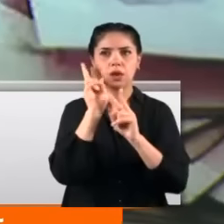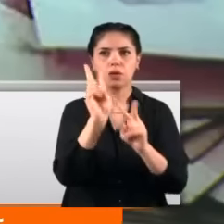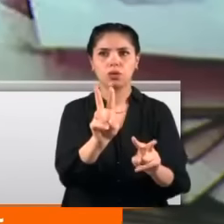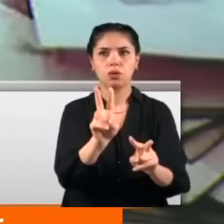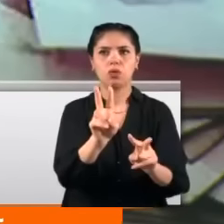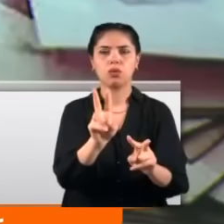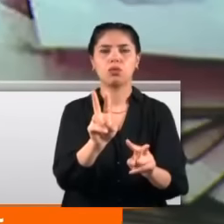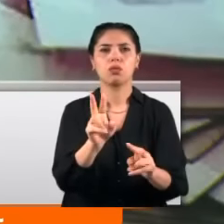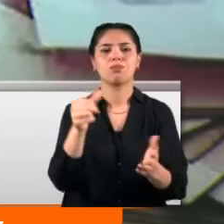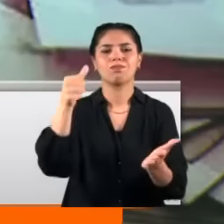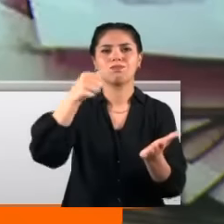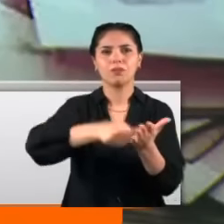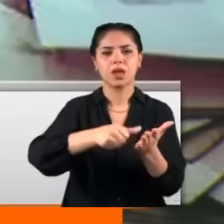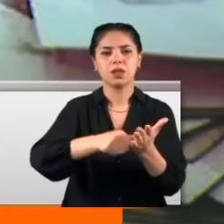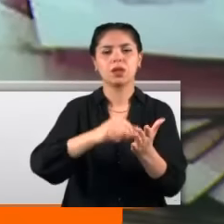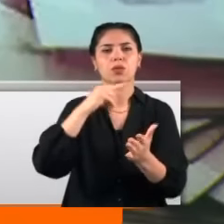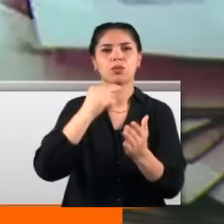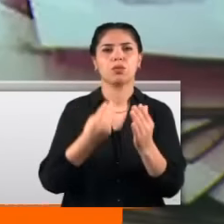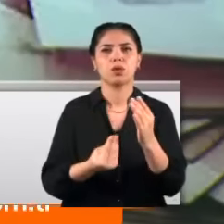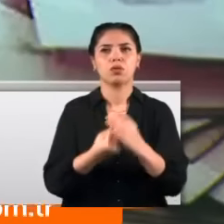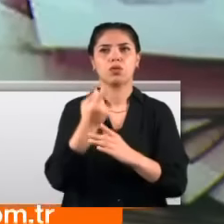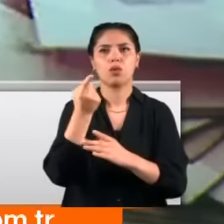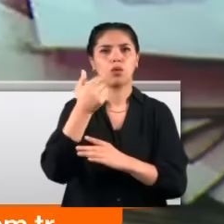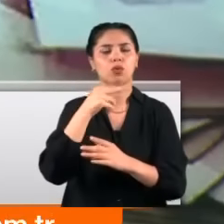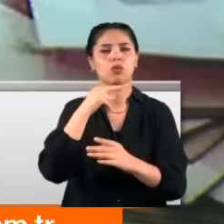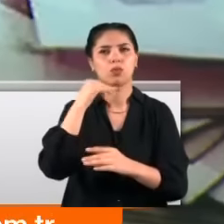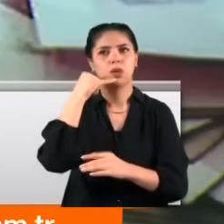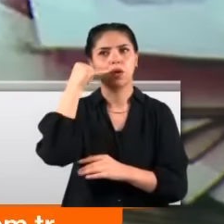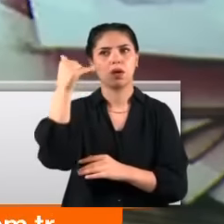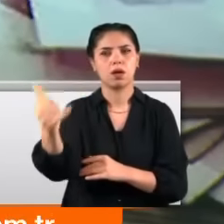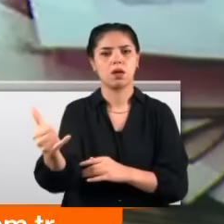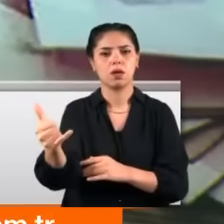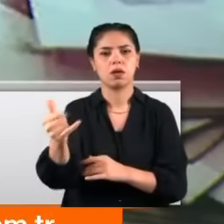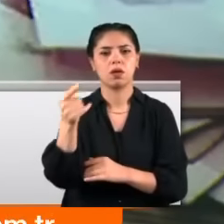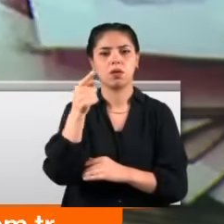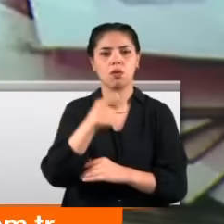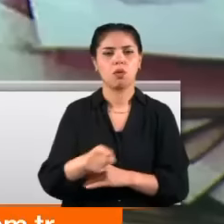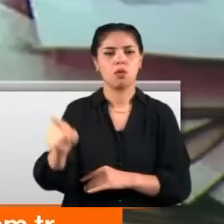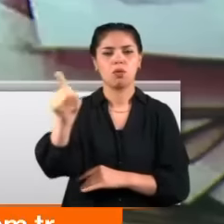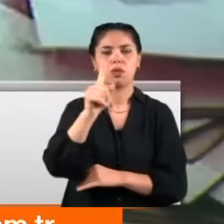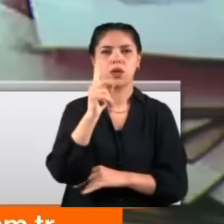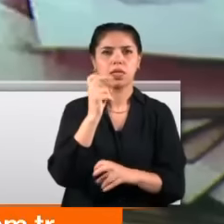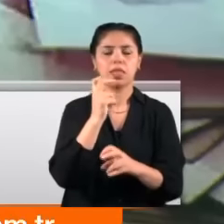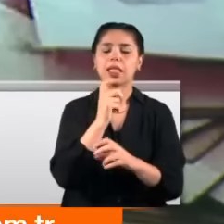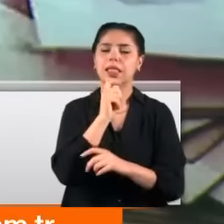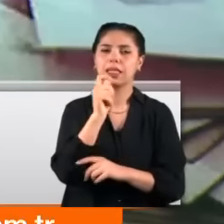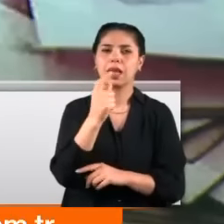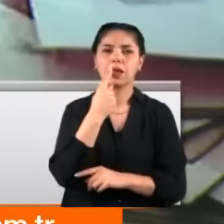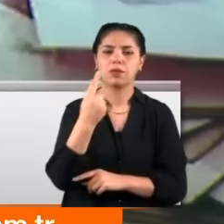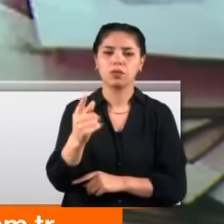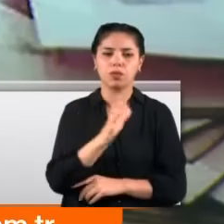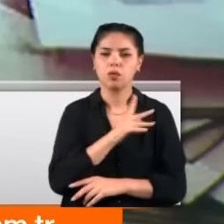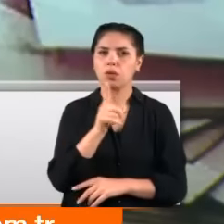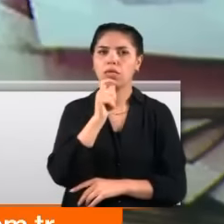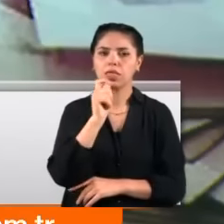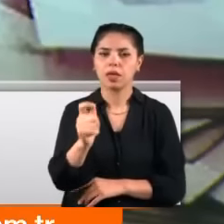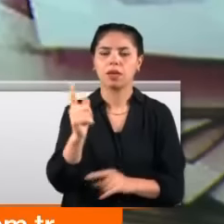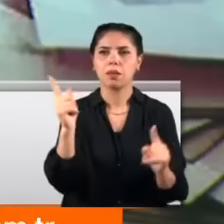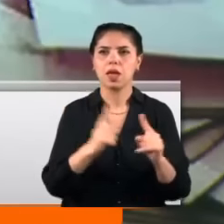tıkladığında karşılarına bir numara çıkıyor ve o numarayı aradıklarındaysa onlara bir teklifte bulunuyorlar. O teklif ise